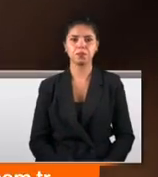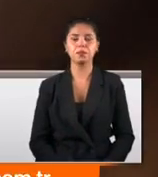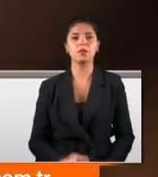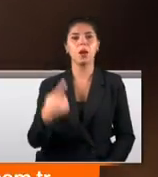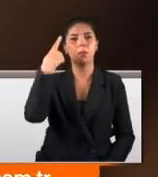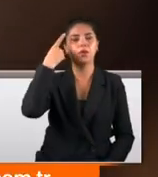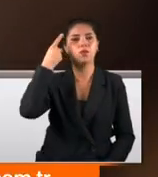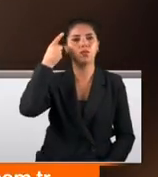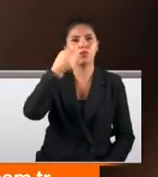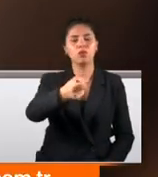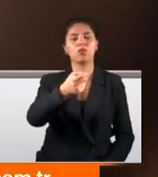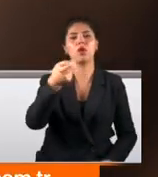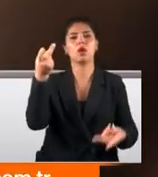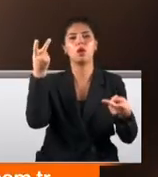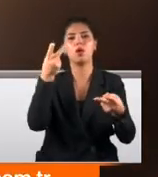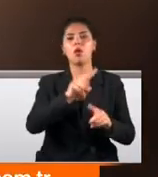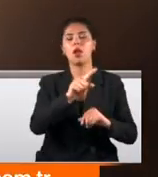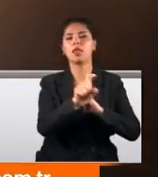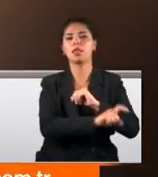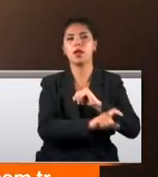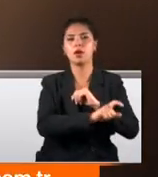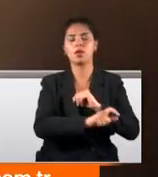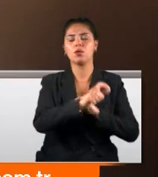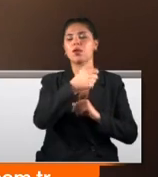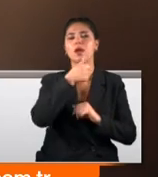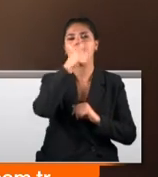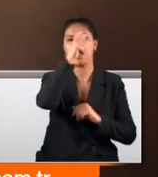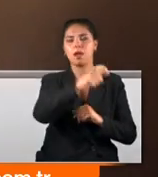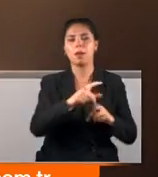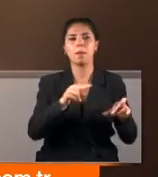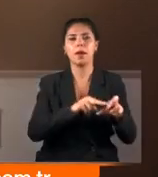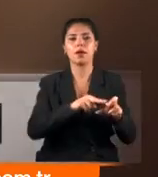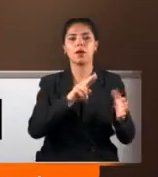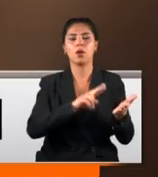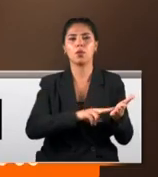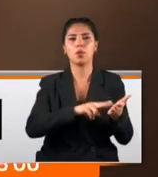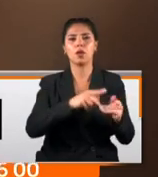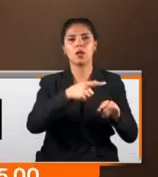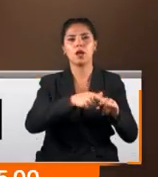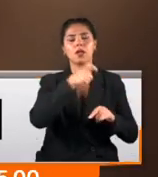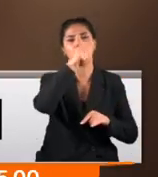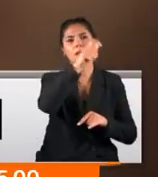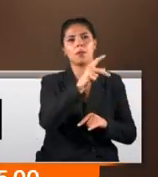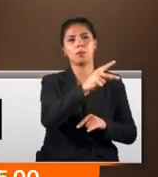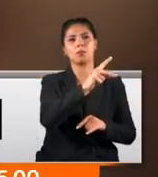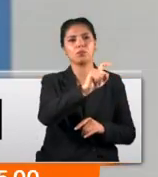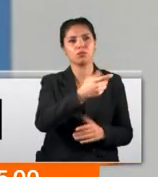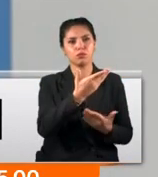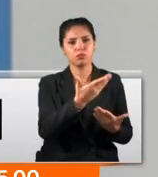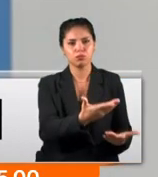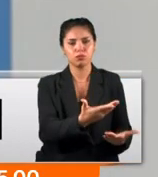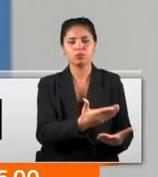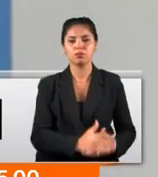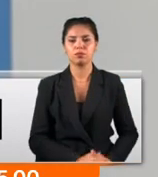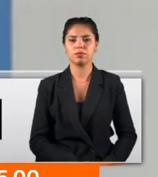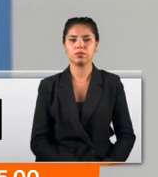Başından vurularak etkisiz hale getirilen teröristin PKK üyesi Kanivar Erdal kod adlı Hasan Oğuz olduğu tespit edildi.